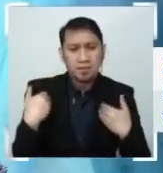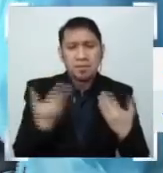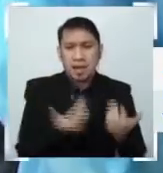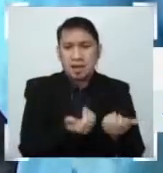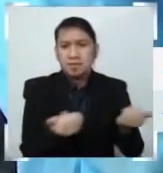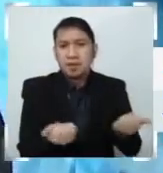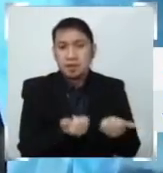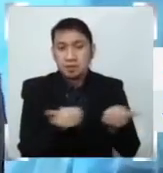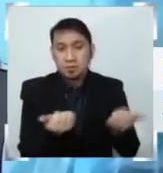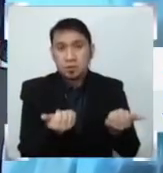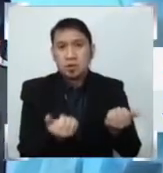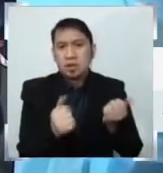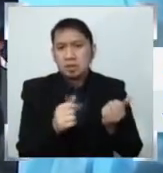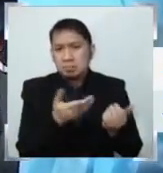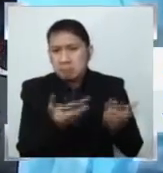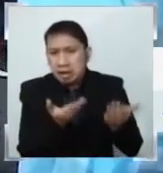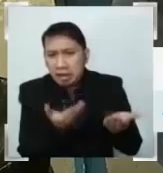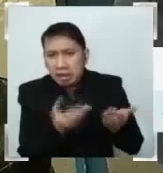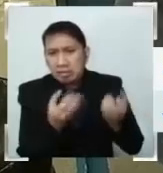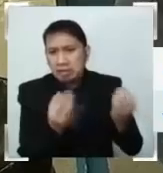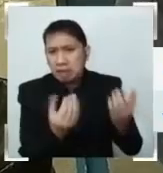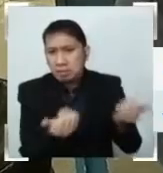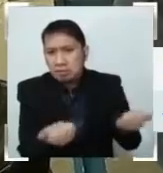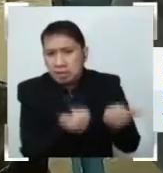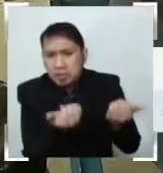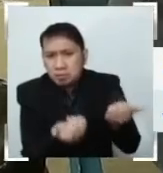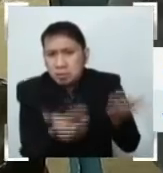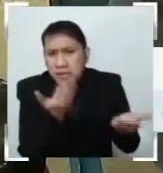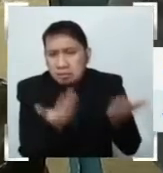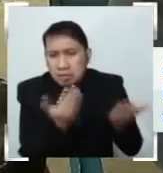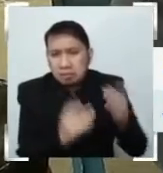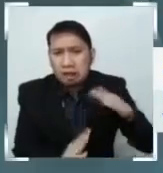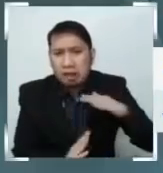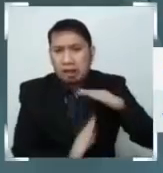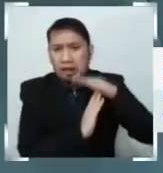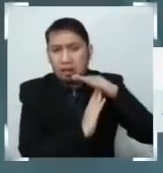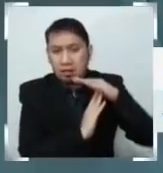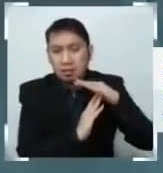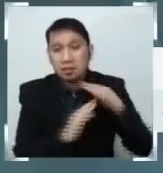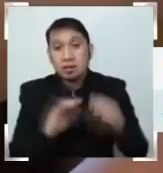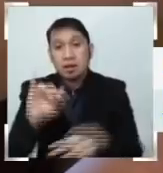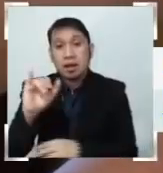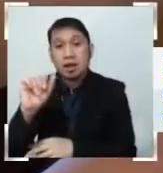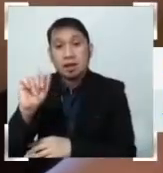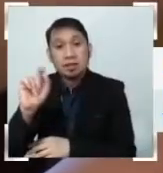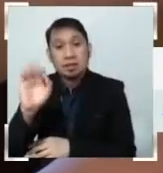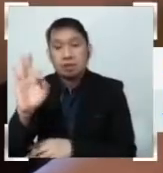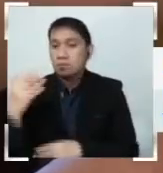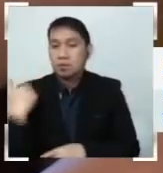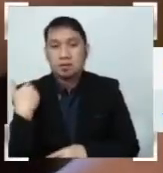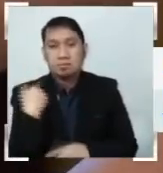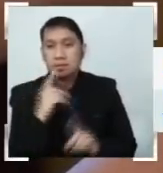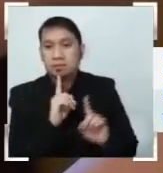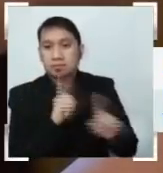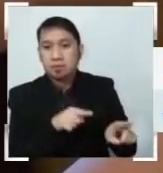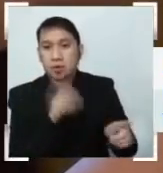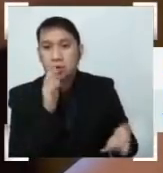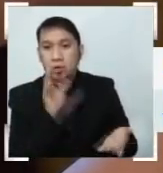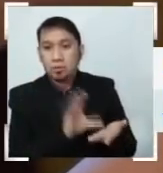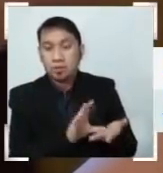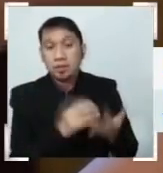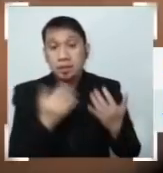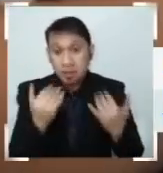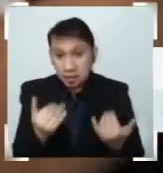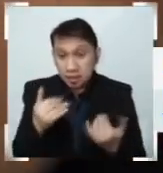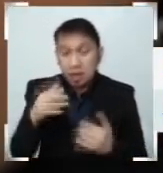na mag-expire ang bakuna o masayang lang. Wala pang pahayag ang IATF kaugnay nito. Una nang hiniling ng gobyerno sa